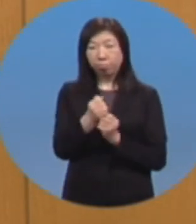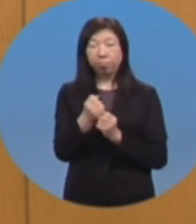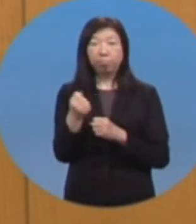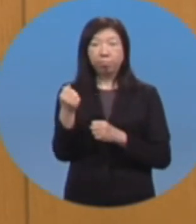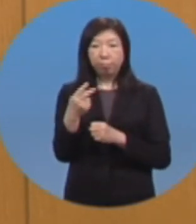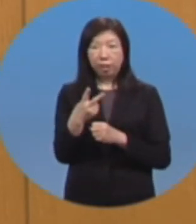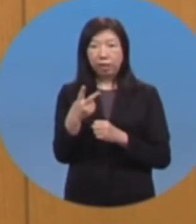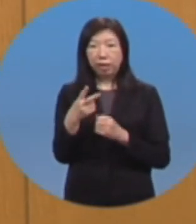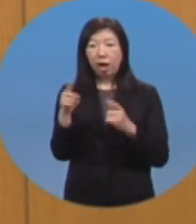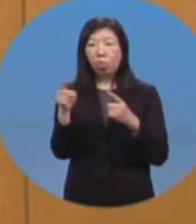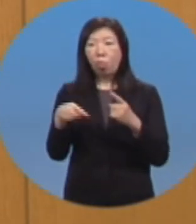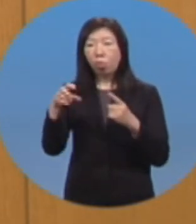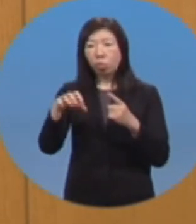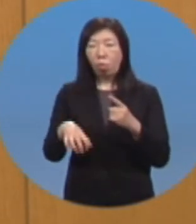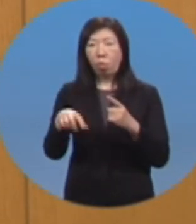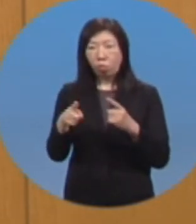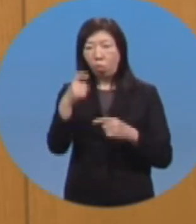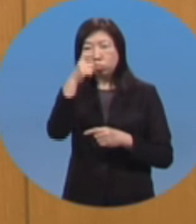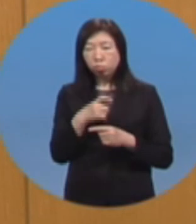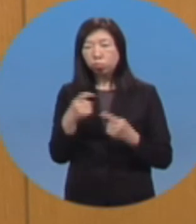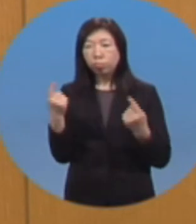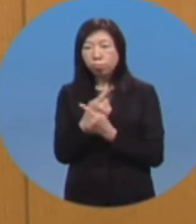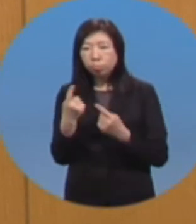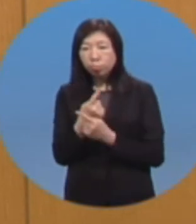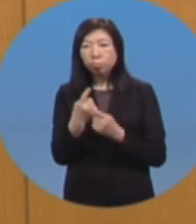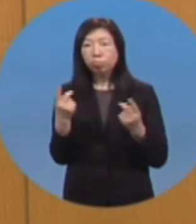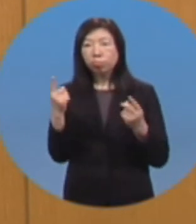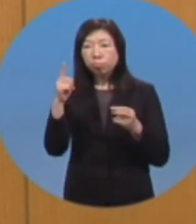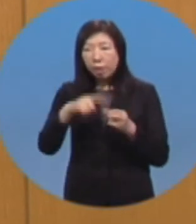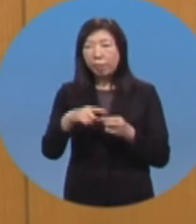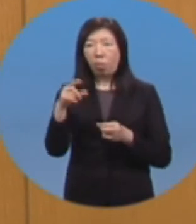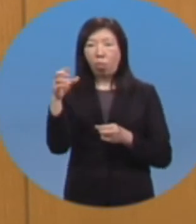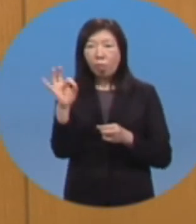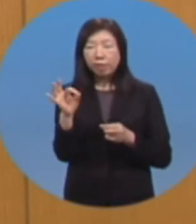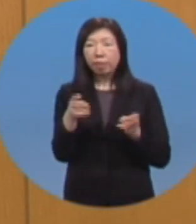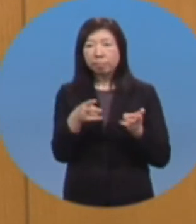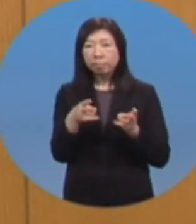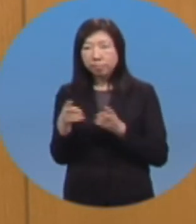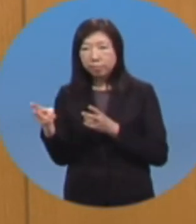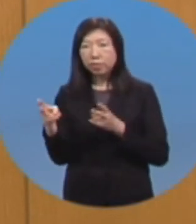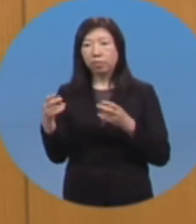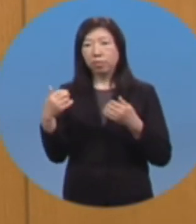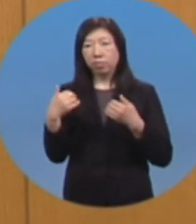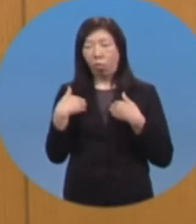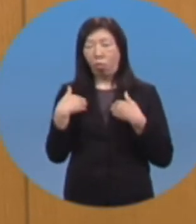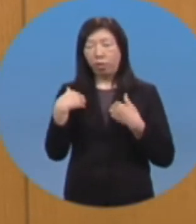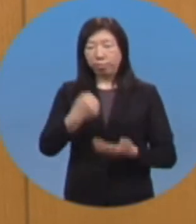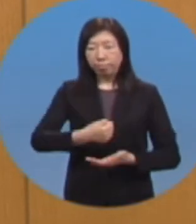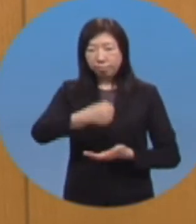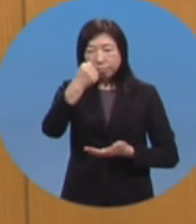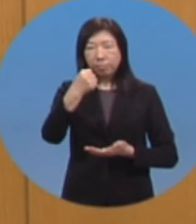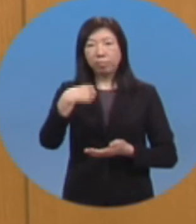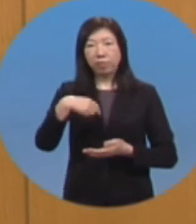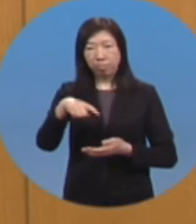は、公共施設の将来の老朽化に、備える基金、この基金に必要額を着実に積